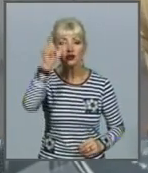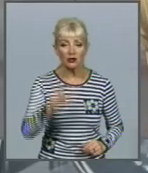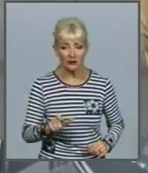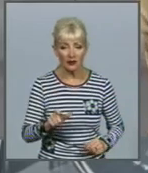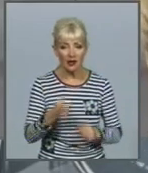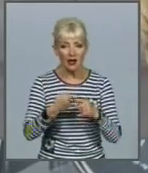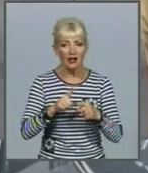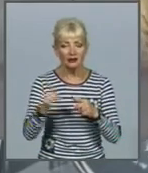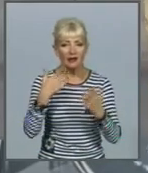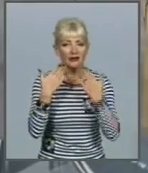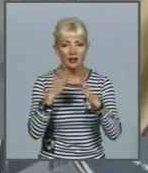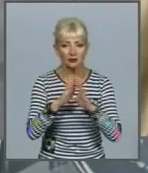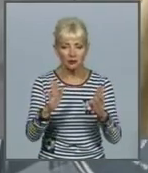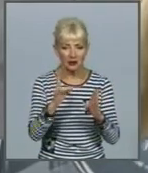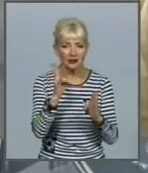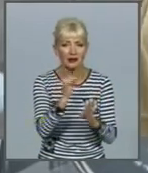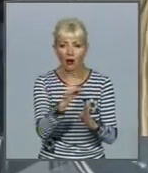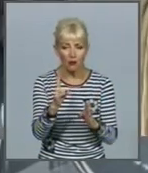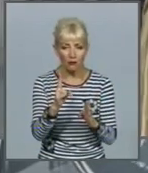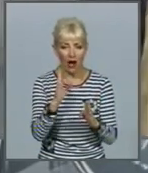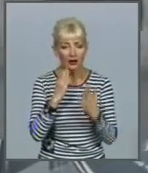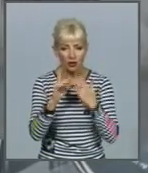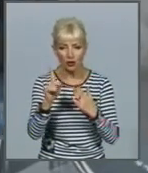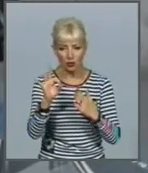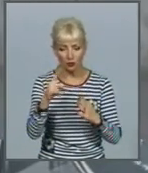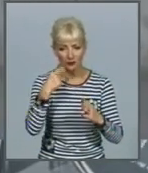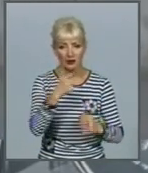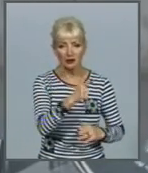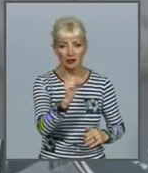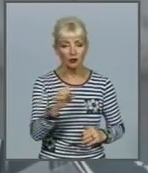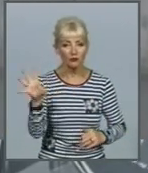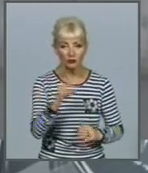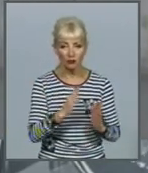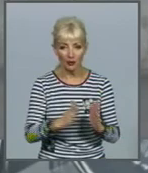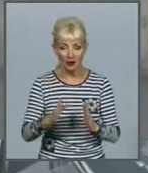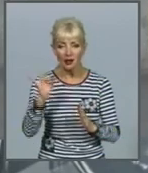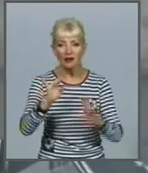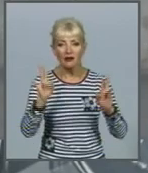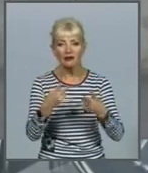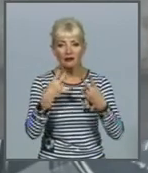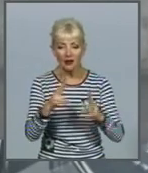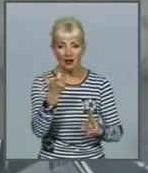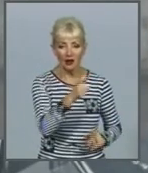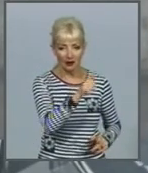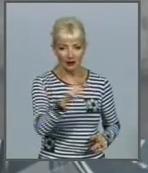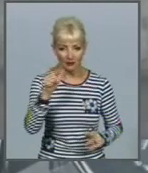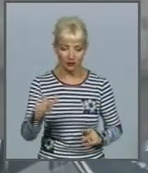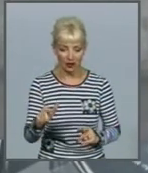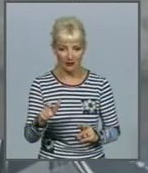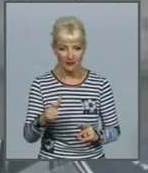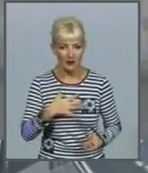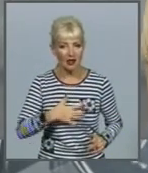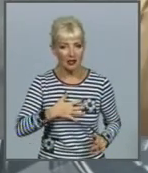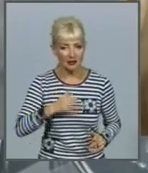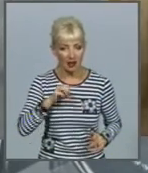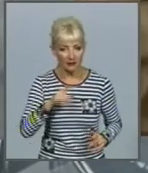никакого отношения к тому, что он говорил. С Геннадием Адольфовичем все в порядке. И не надо харьковчан сбивать с толку. Да. Мы харьковчане, а